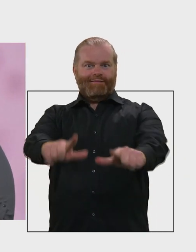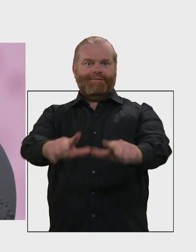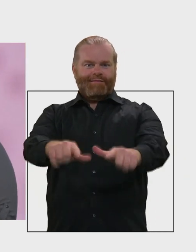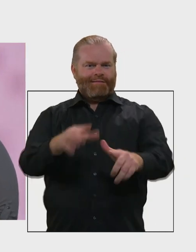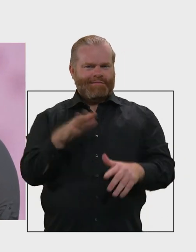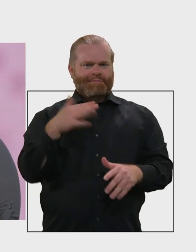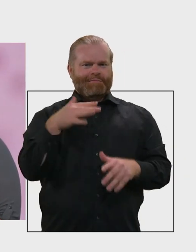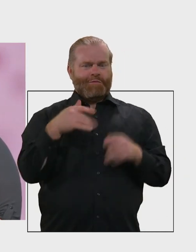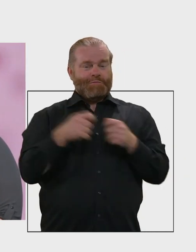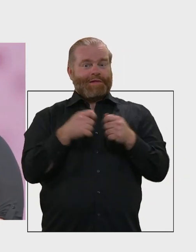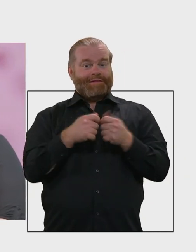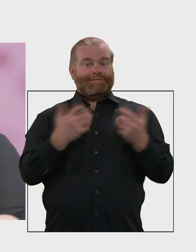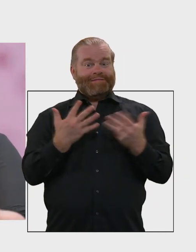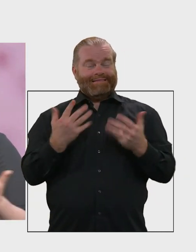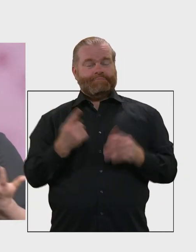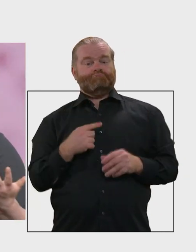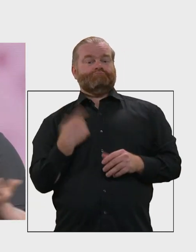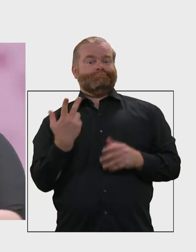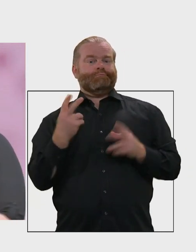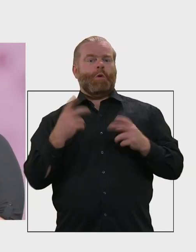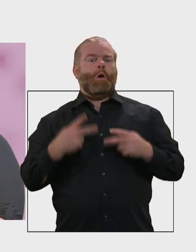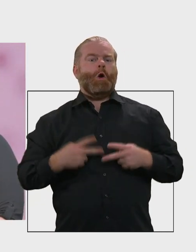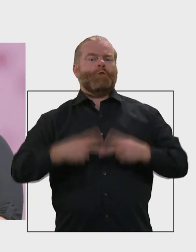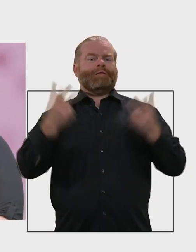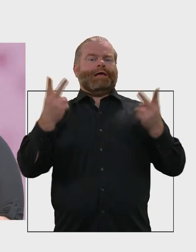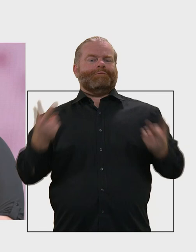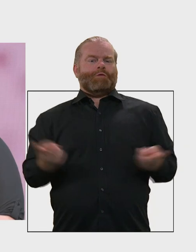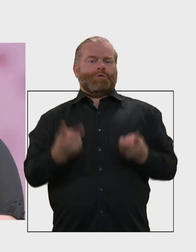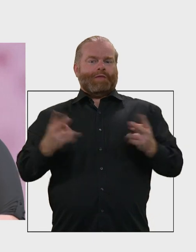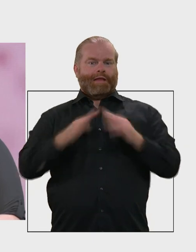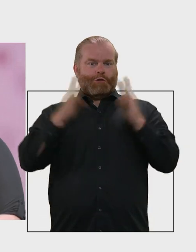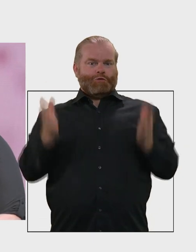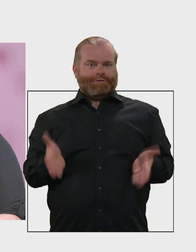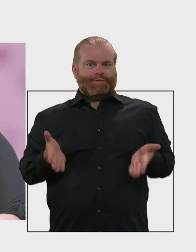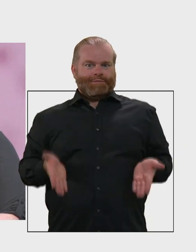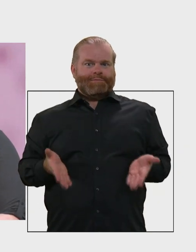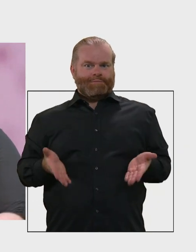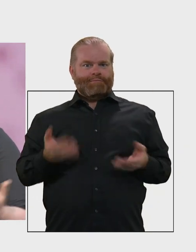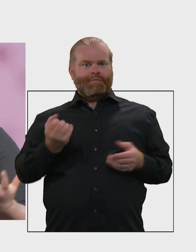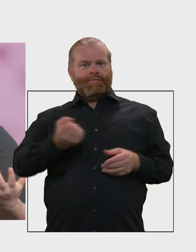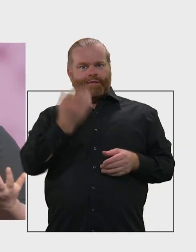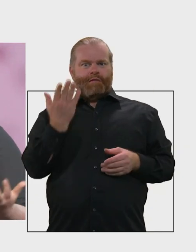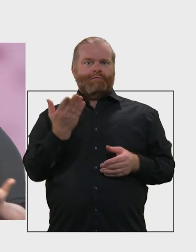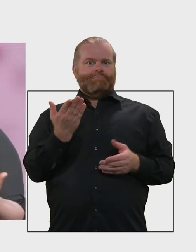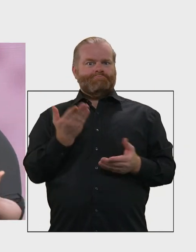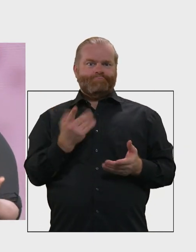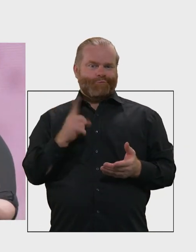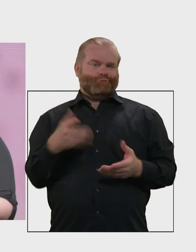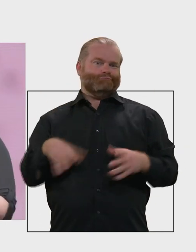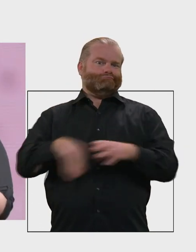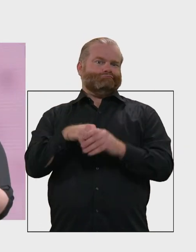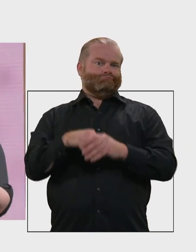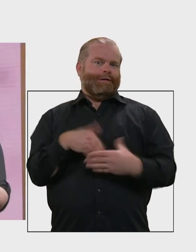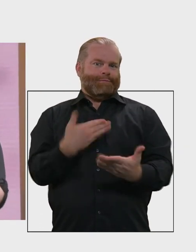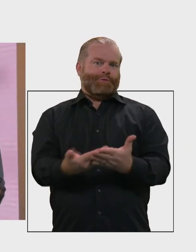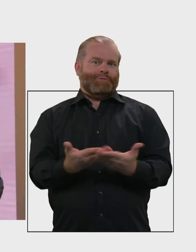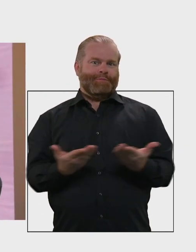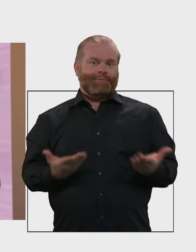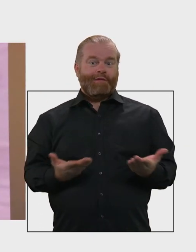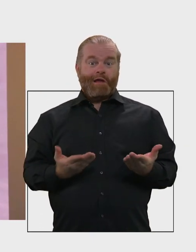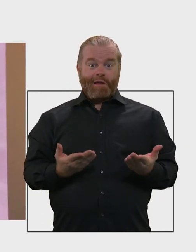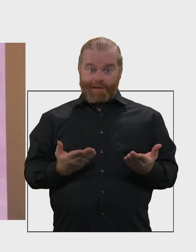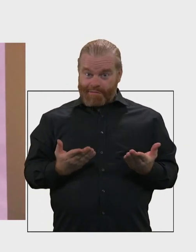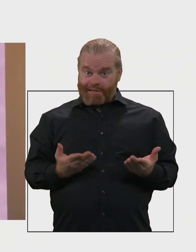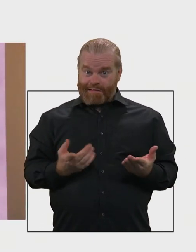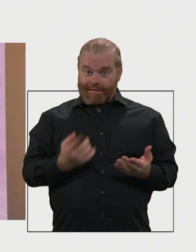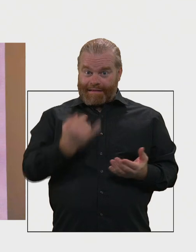klar, dass sowas angeboten werden muss. Mhm. Und trotzdem ist es so, dass es nicht in jedem Museum zu finden ist. Oder manchmal dann der Kompromiss